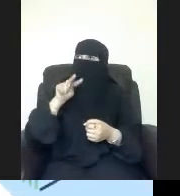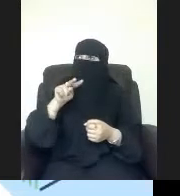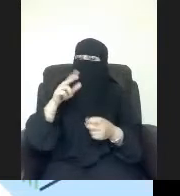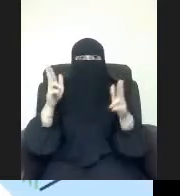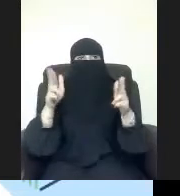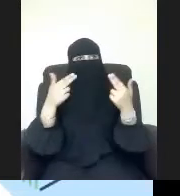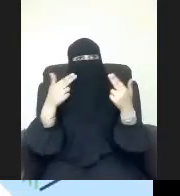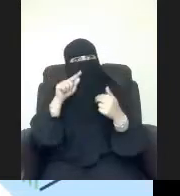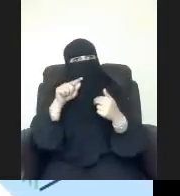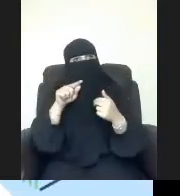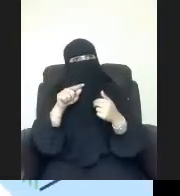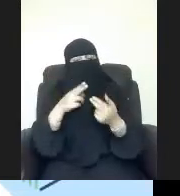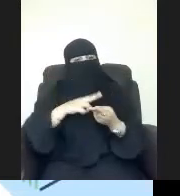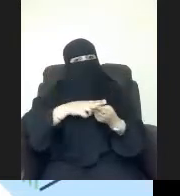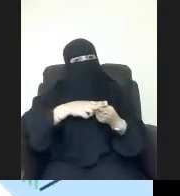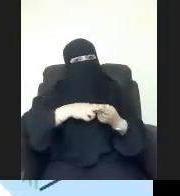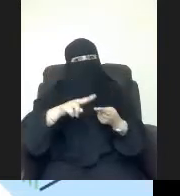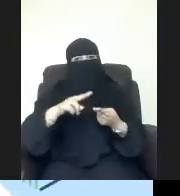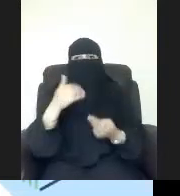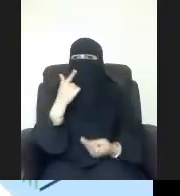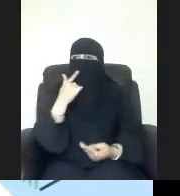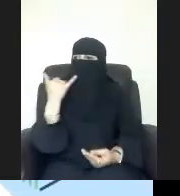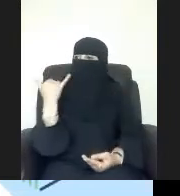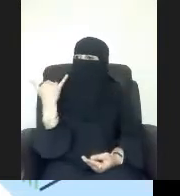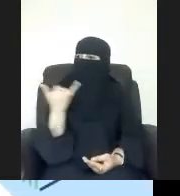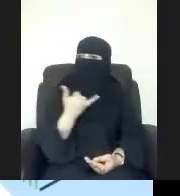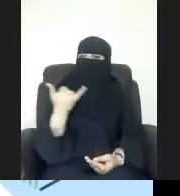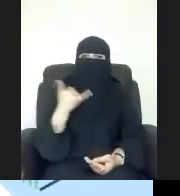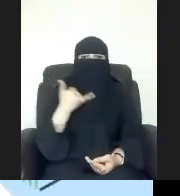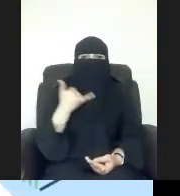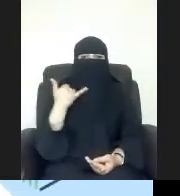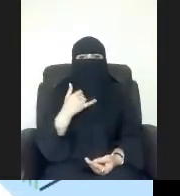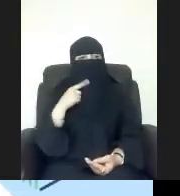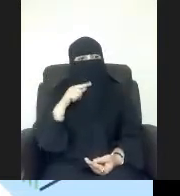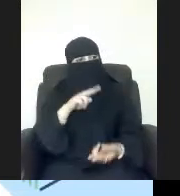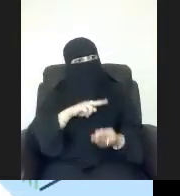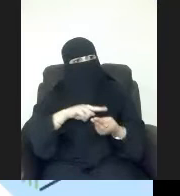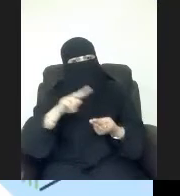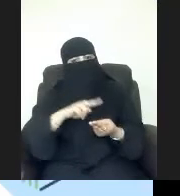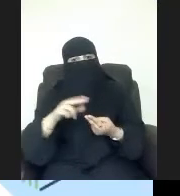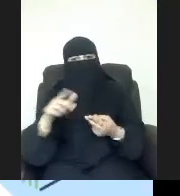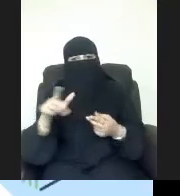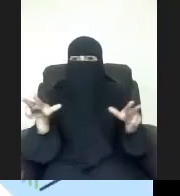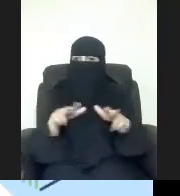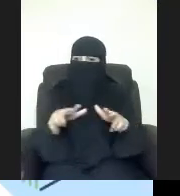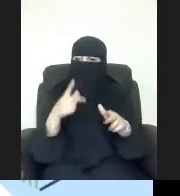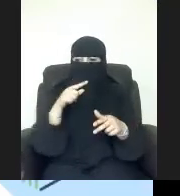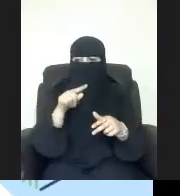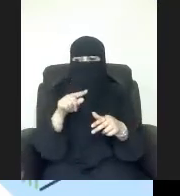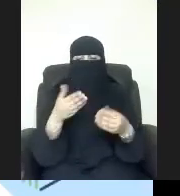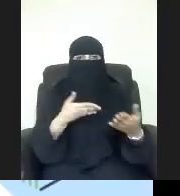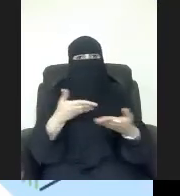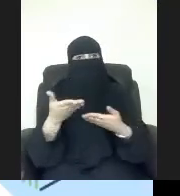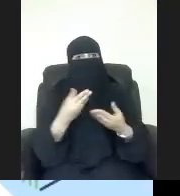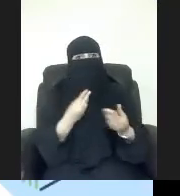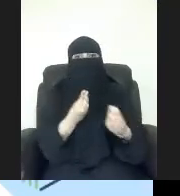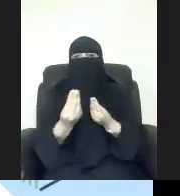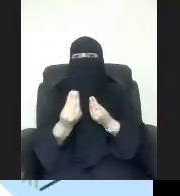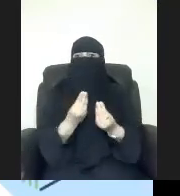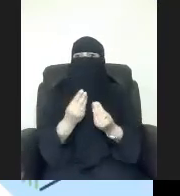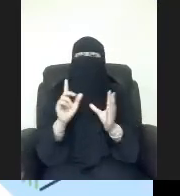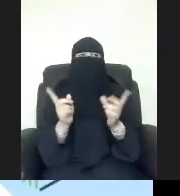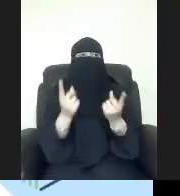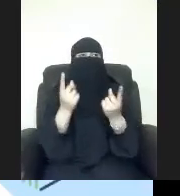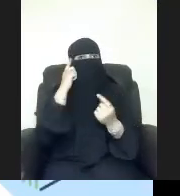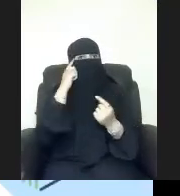نشترط جودة عالية، ولكن لابد يكون في جودة. تفعيل وسائل التواصل الاجتماعي مثل التليجرام أو فتح قناة على